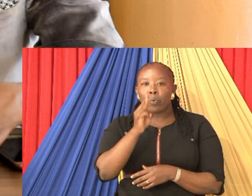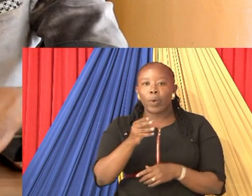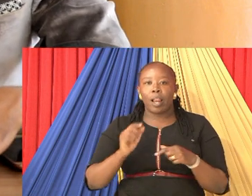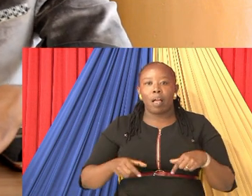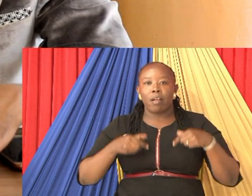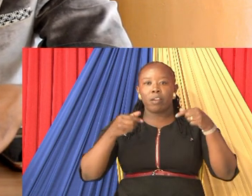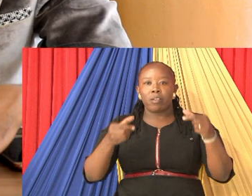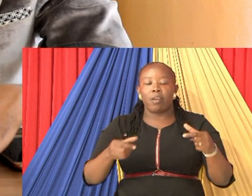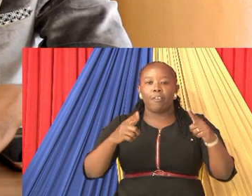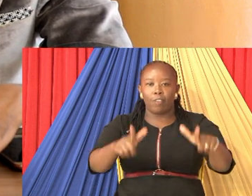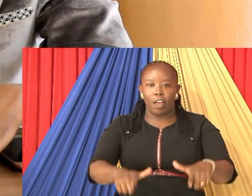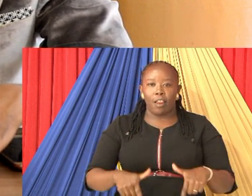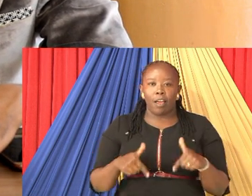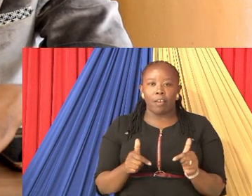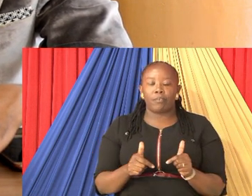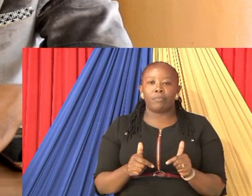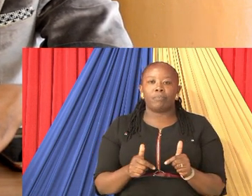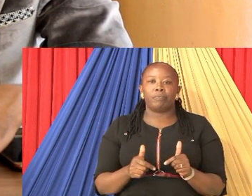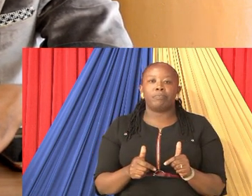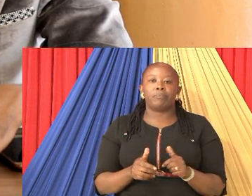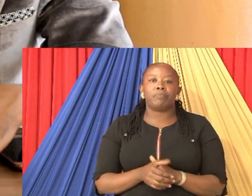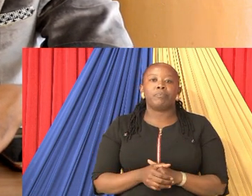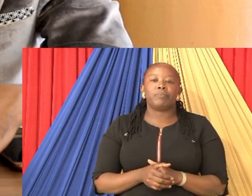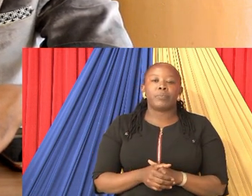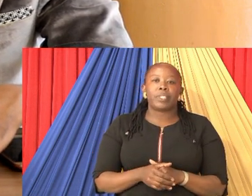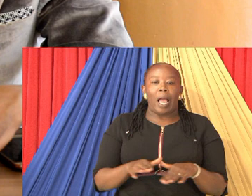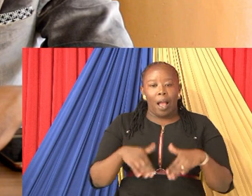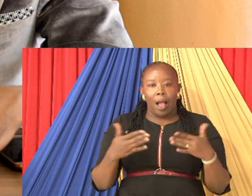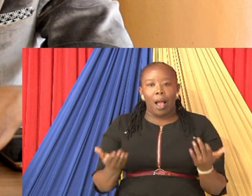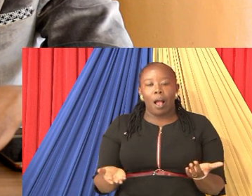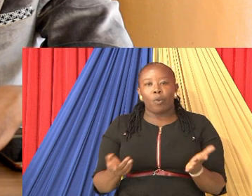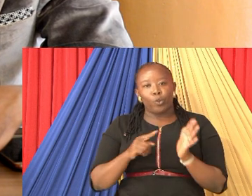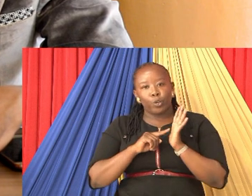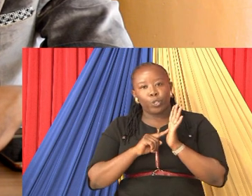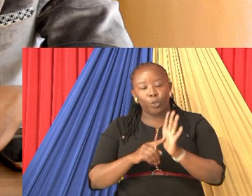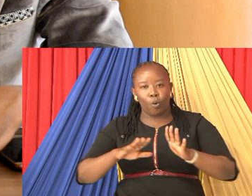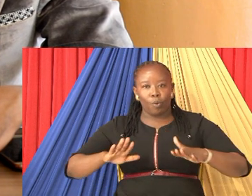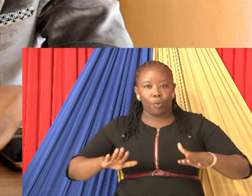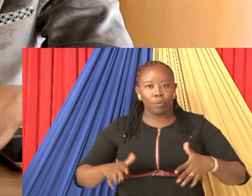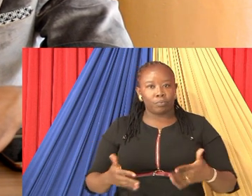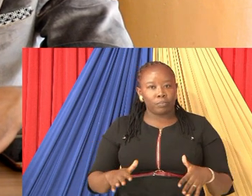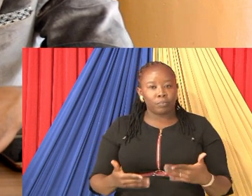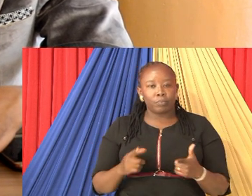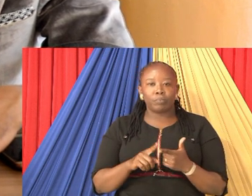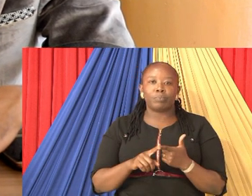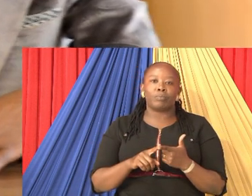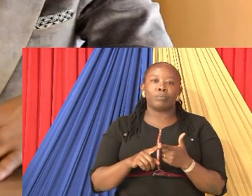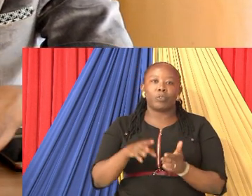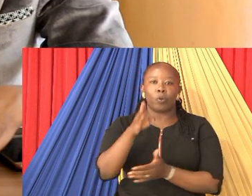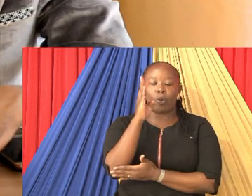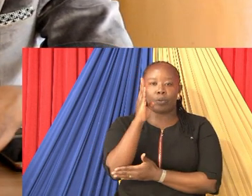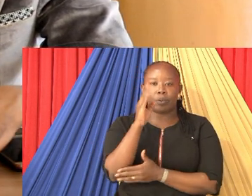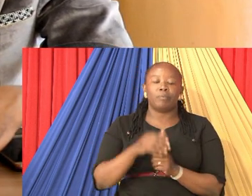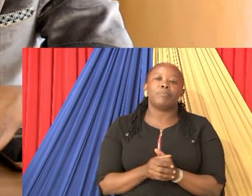Mungu. How to show gratitude to God. One, you show gratitude to God